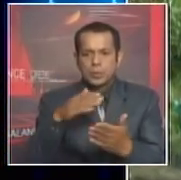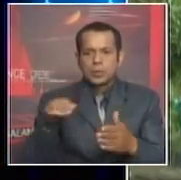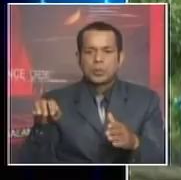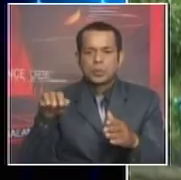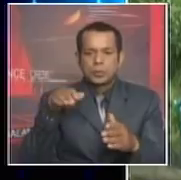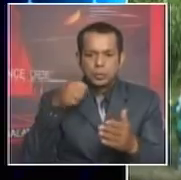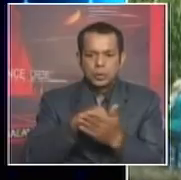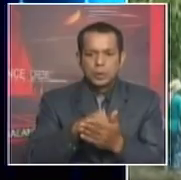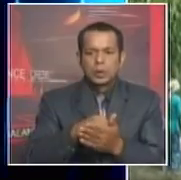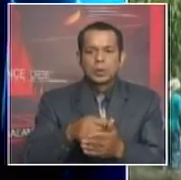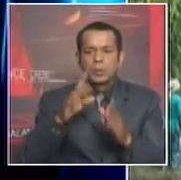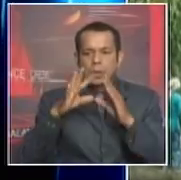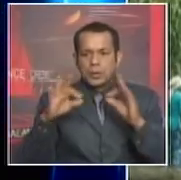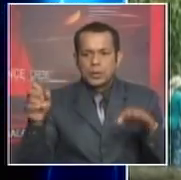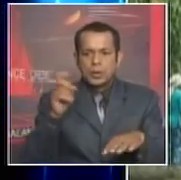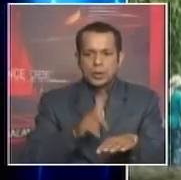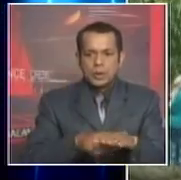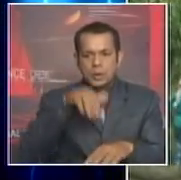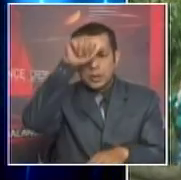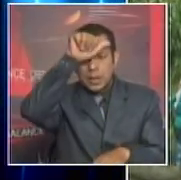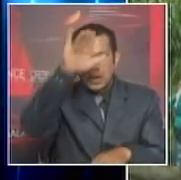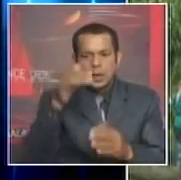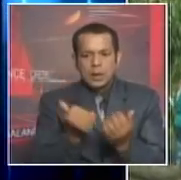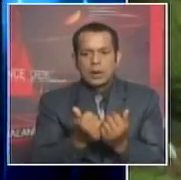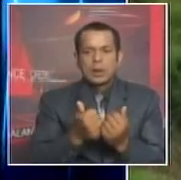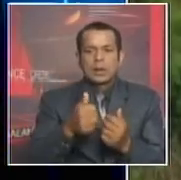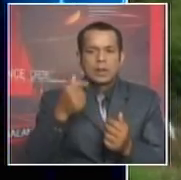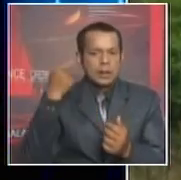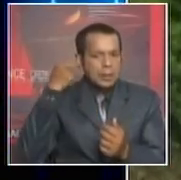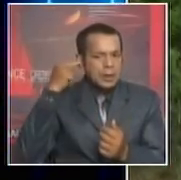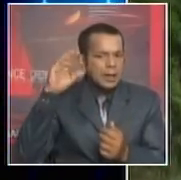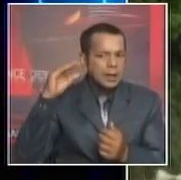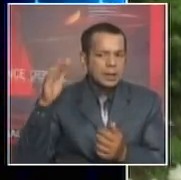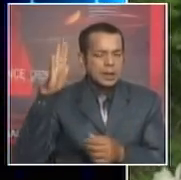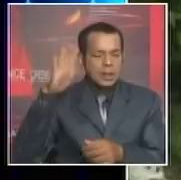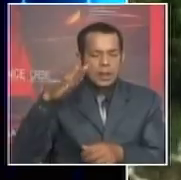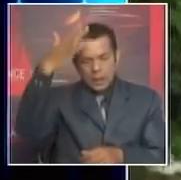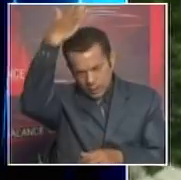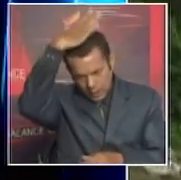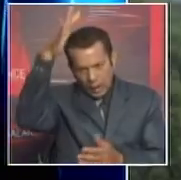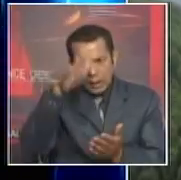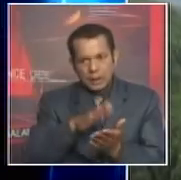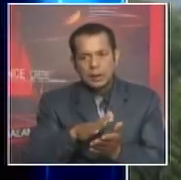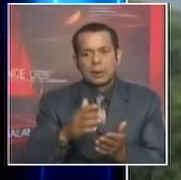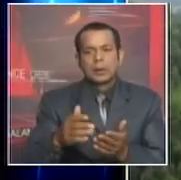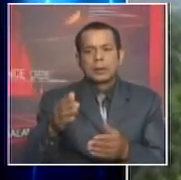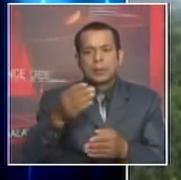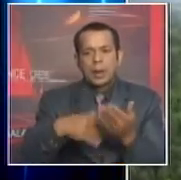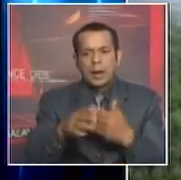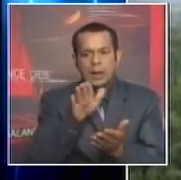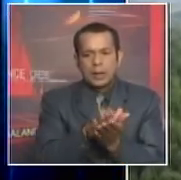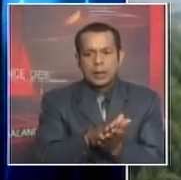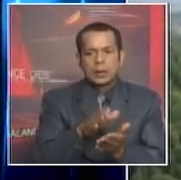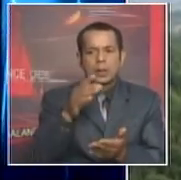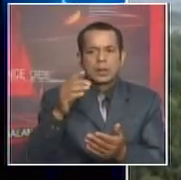सम्बन्धित निकायलाई विभिन्न समयमा जानकारी गराउँदा समेत कानमा तेल हालेर बसेको नगरकोट नाल्दोम पर्यटन विकास समितिका